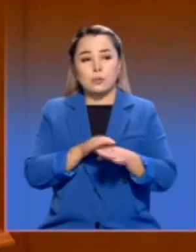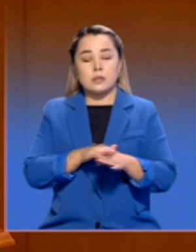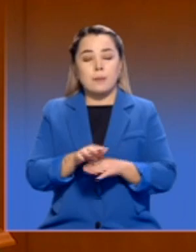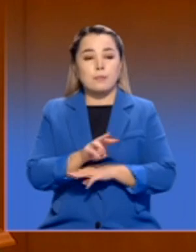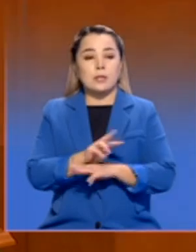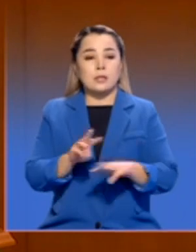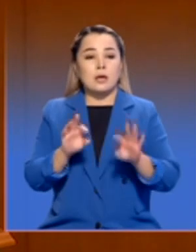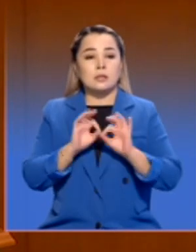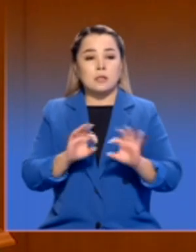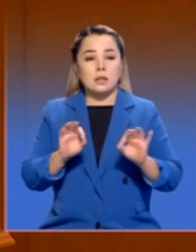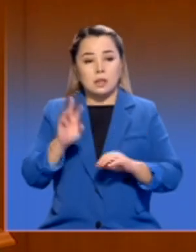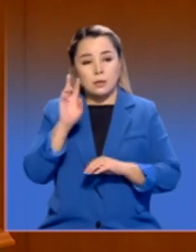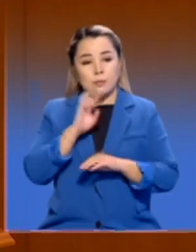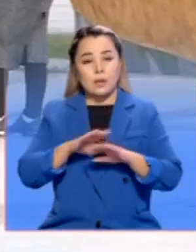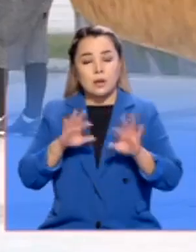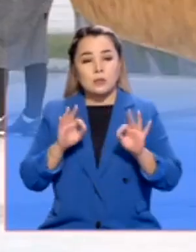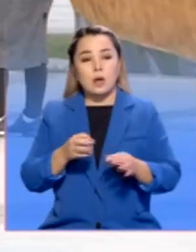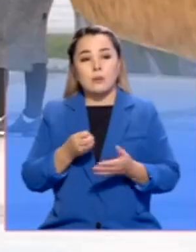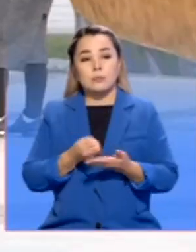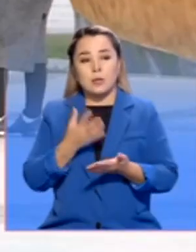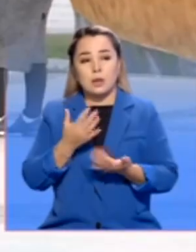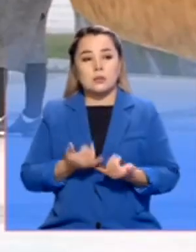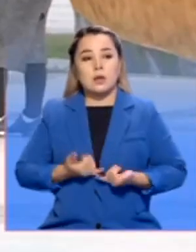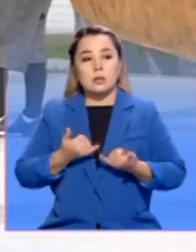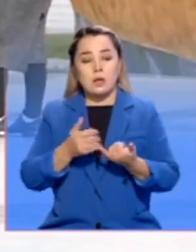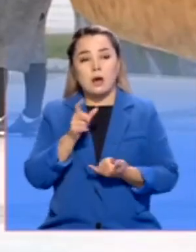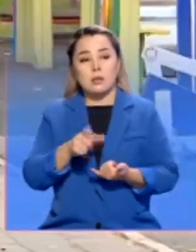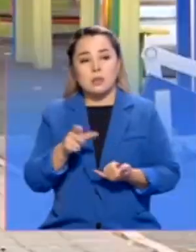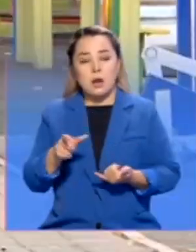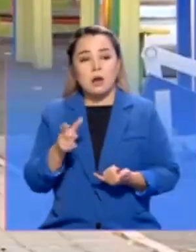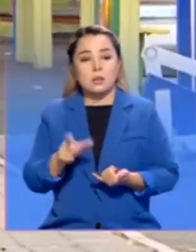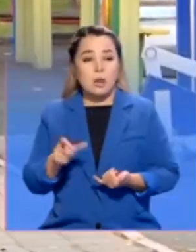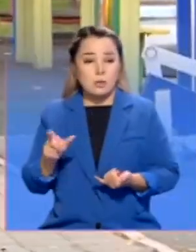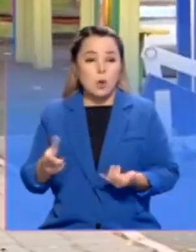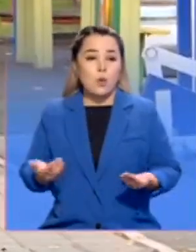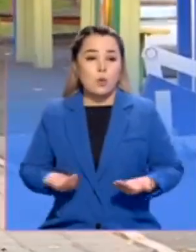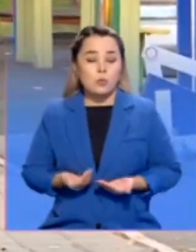министр. Бұл елдің ең қымбат қазынасы, адам және адамның өмірі,